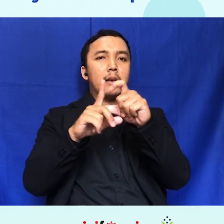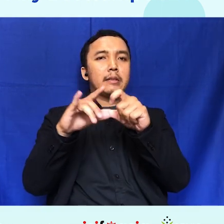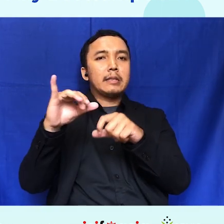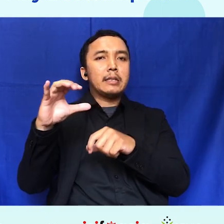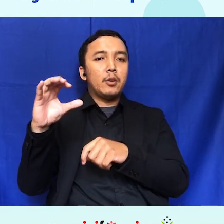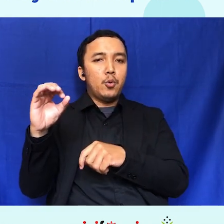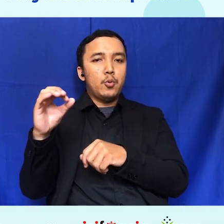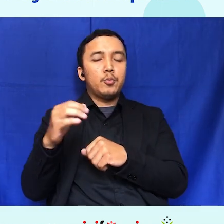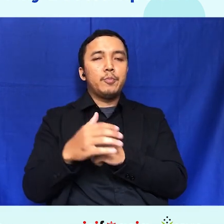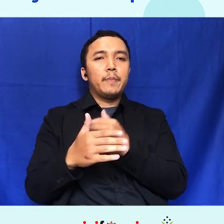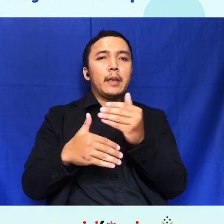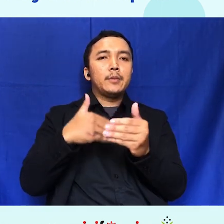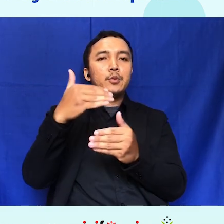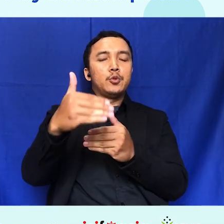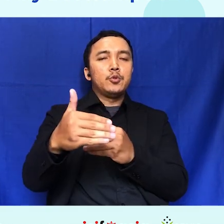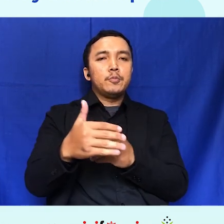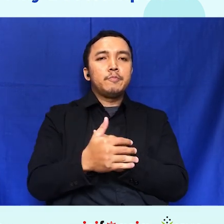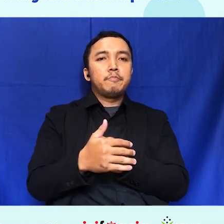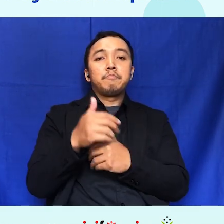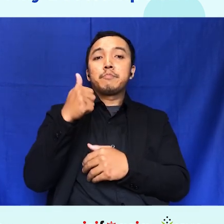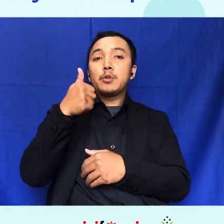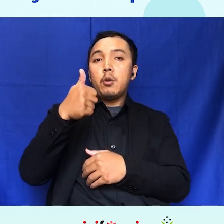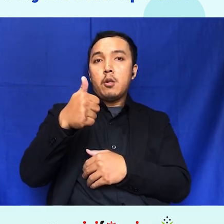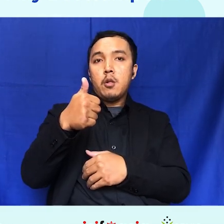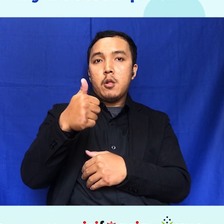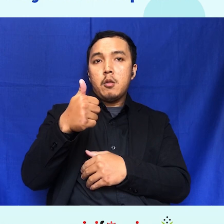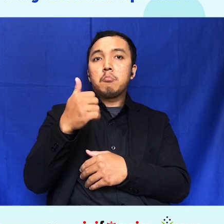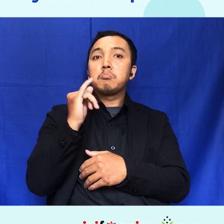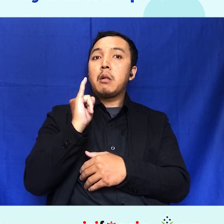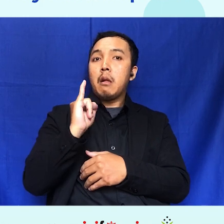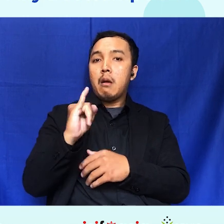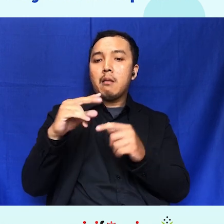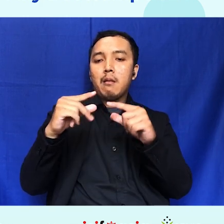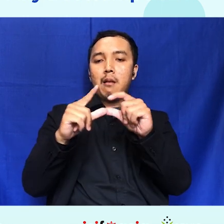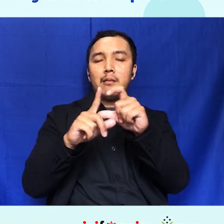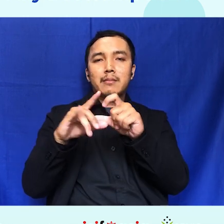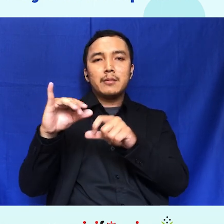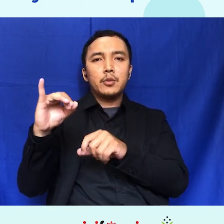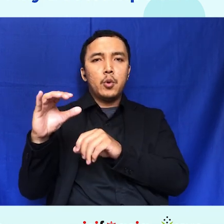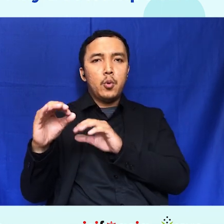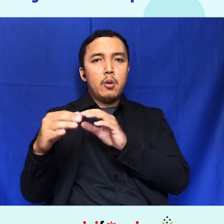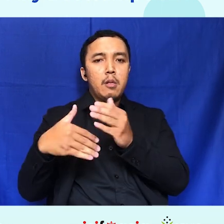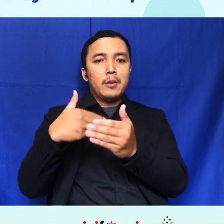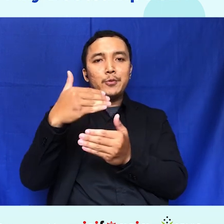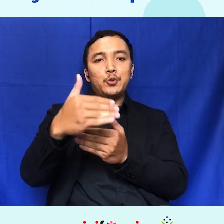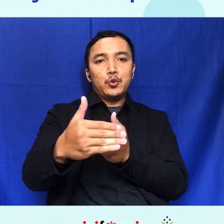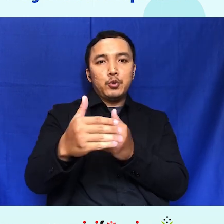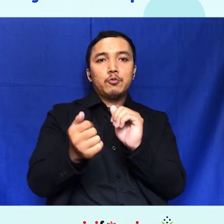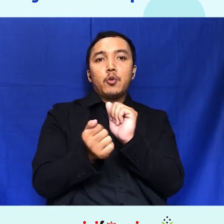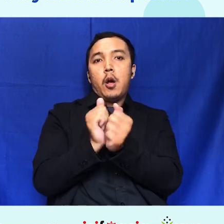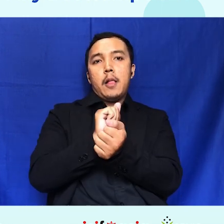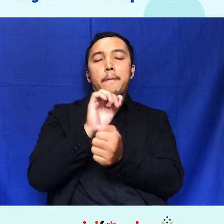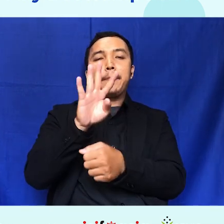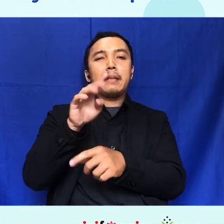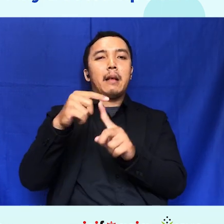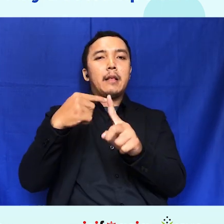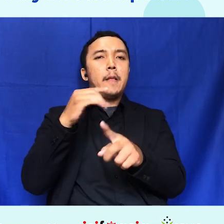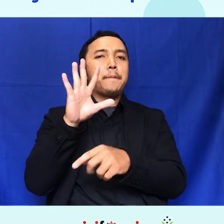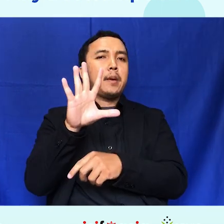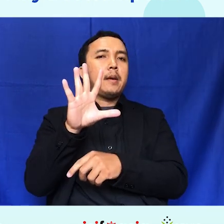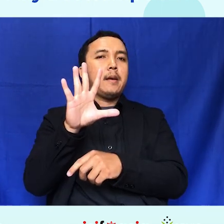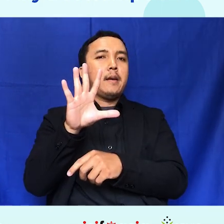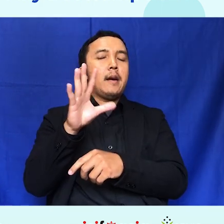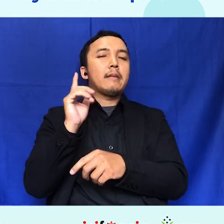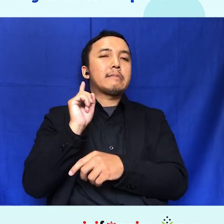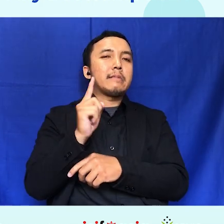selanjutnya soal 3 dari 5 titik hanya dengan mempelajari. A benar radio button not check. B salah radio button check 2 of. Soal selanjutnya button. Soal 4 dari 5 titik jika Anda ingin